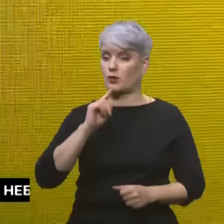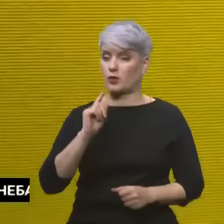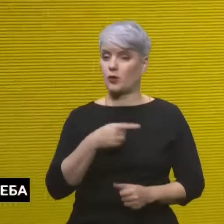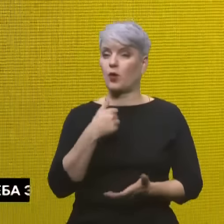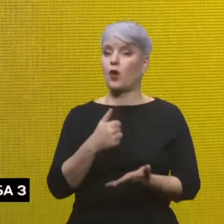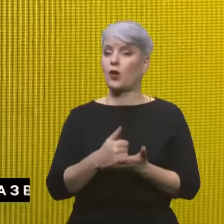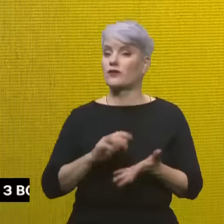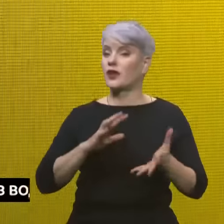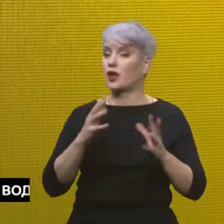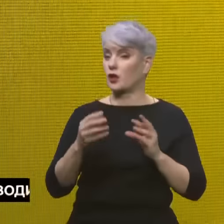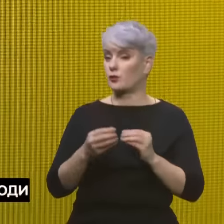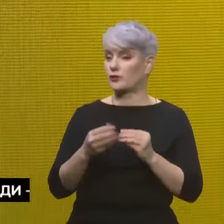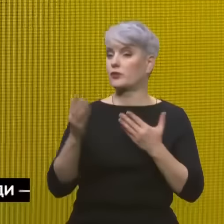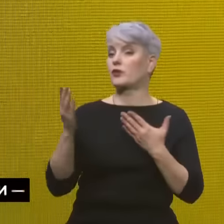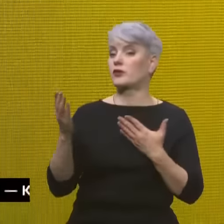на екрані.